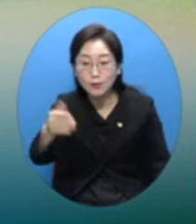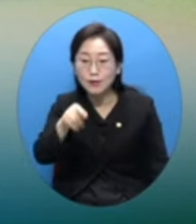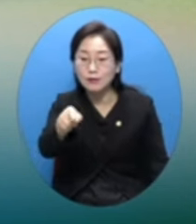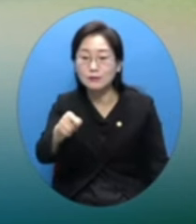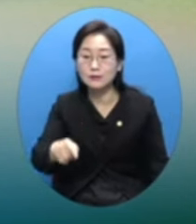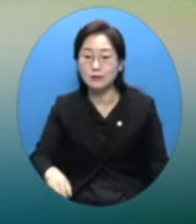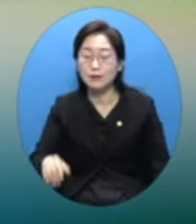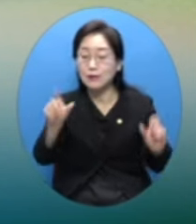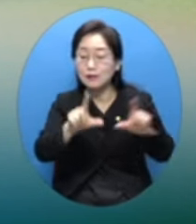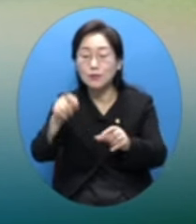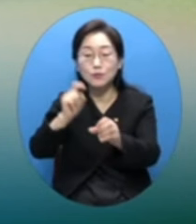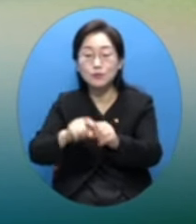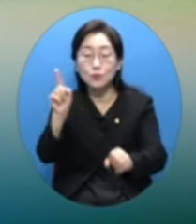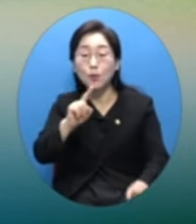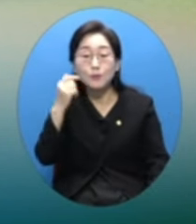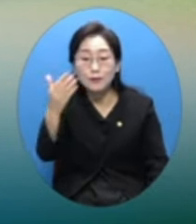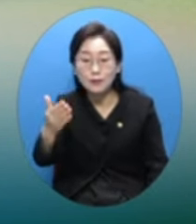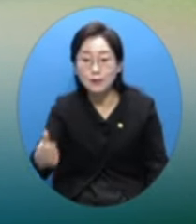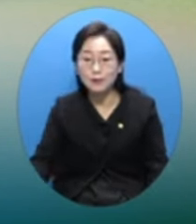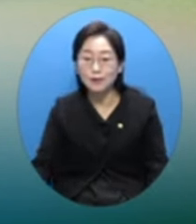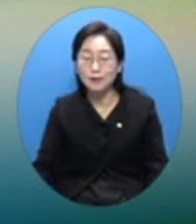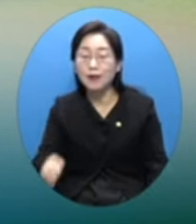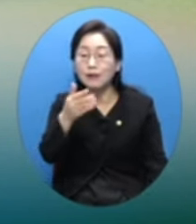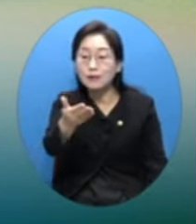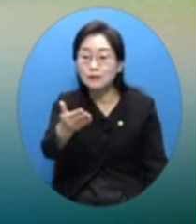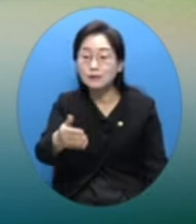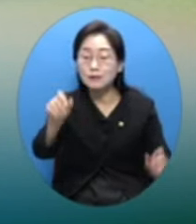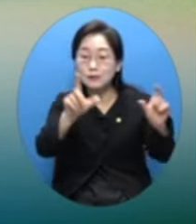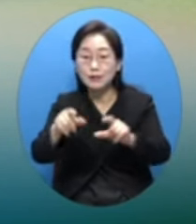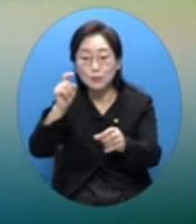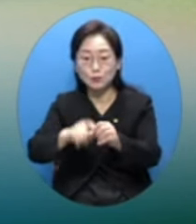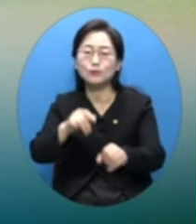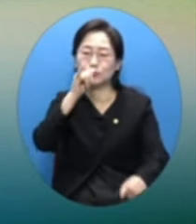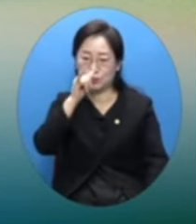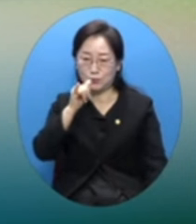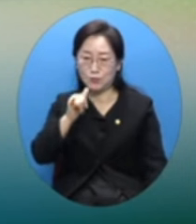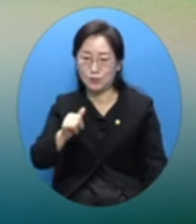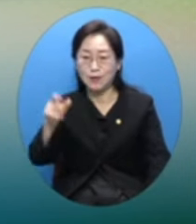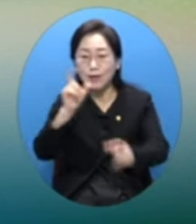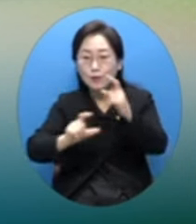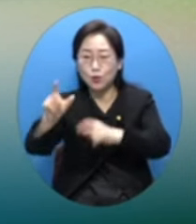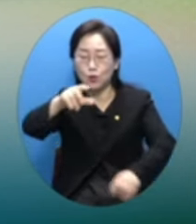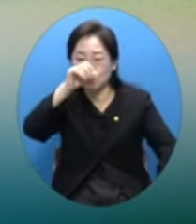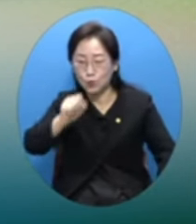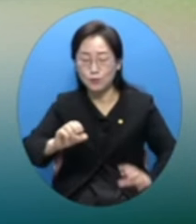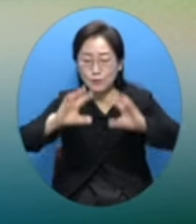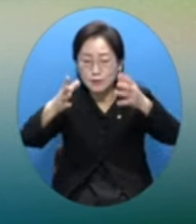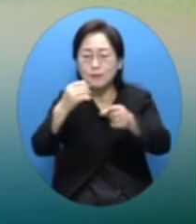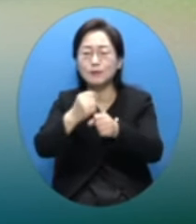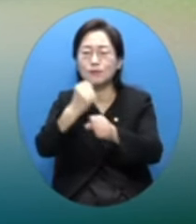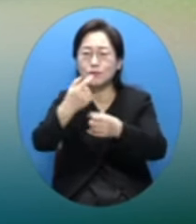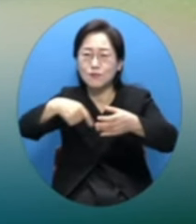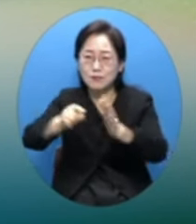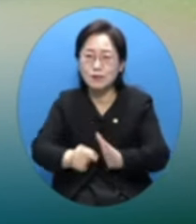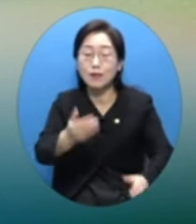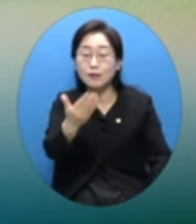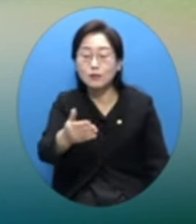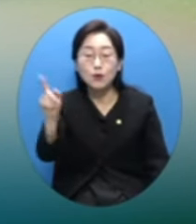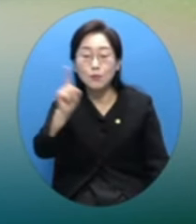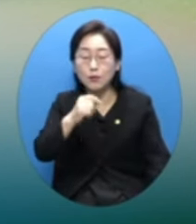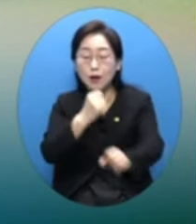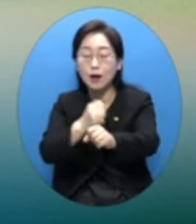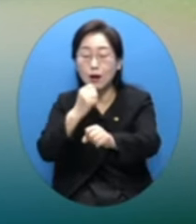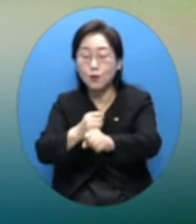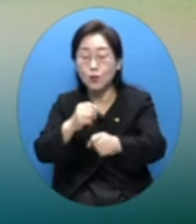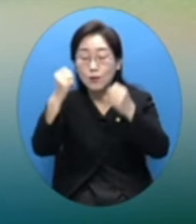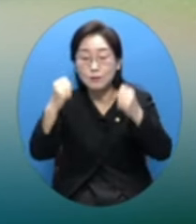살아가는 목적은 무엇인가요 당신의 삶에는 목적이 있어요 더 나은 세상을 만들기 위해 당신은 무엇을